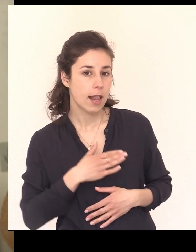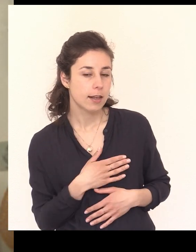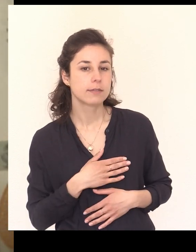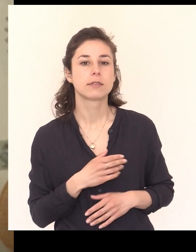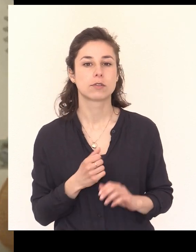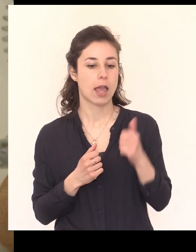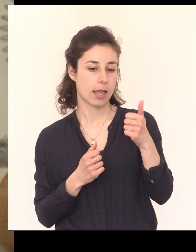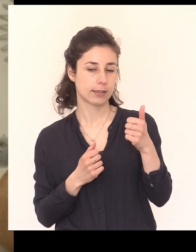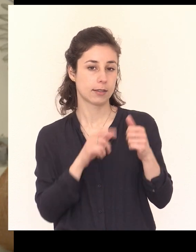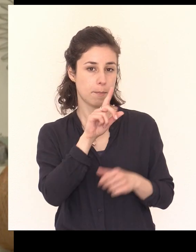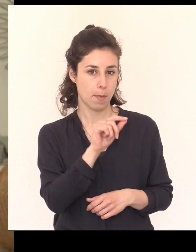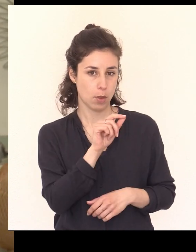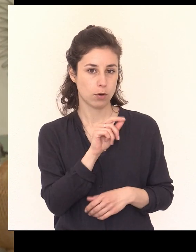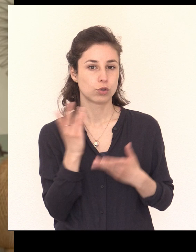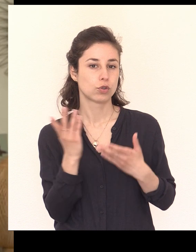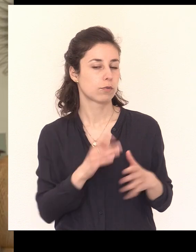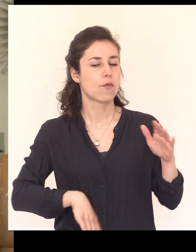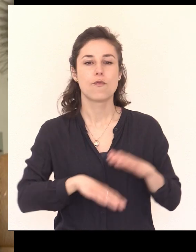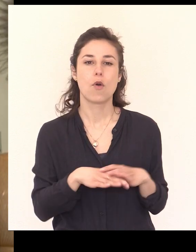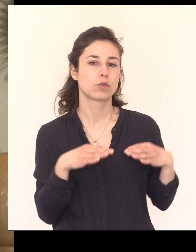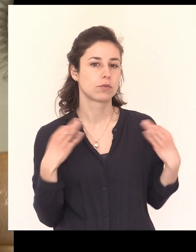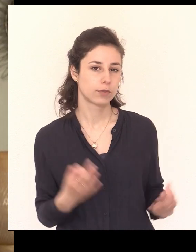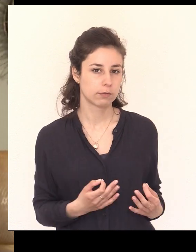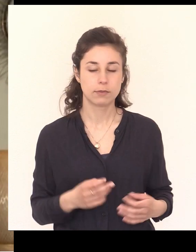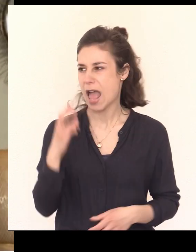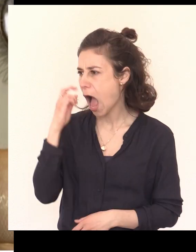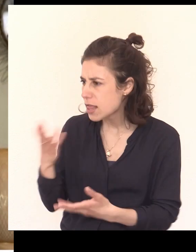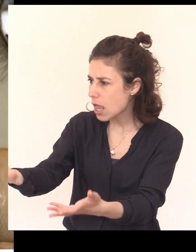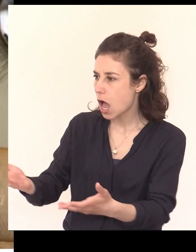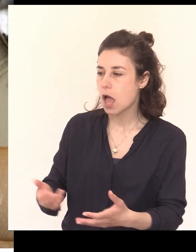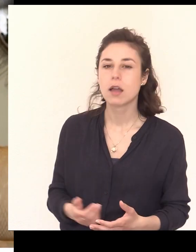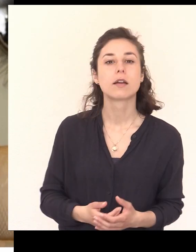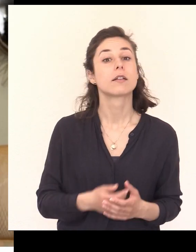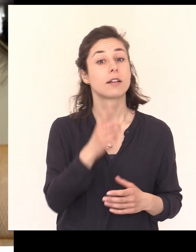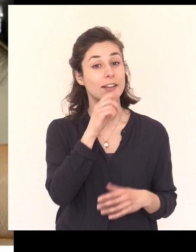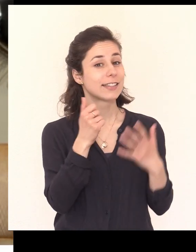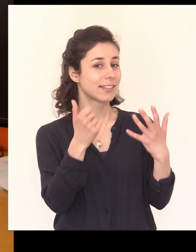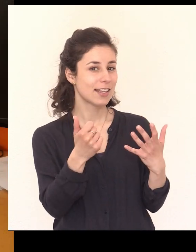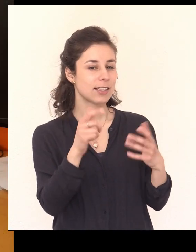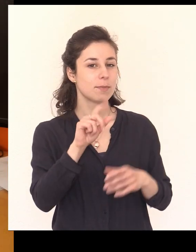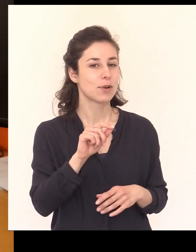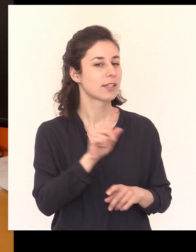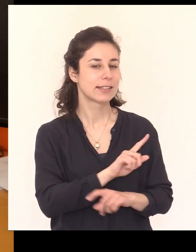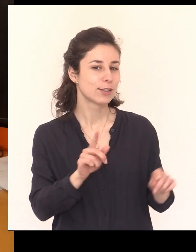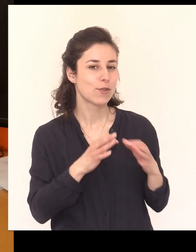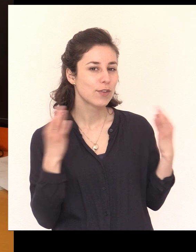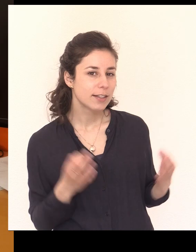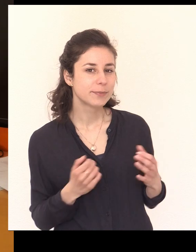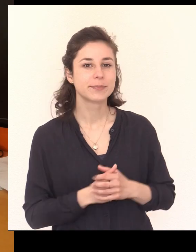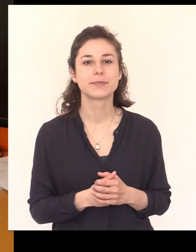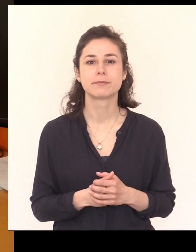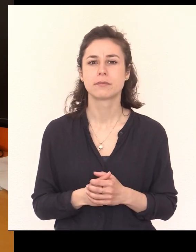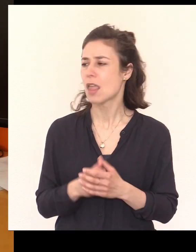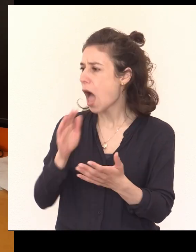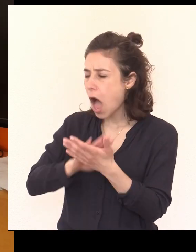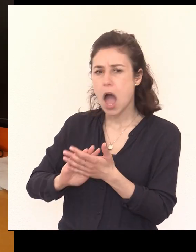Sie uns zum Beispiel eine 1, wenn Sie mit unserem Service voll und ganz zufrieden sind. Teilen Sie uns mit einer 6 mit, wenn Sie unzufrieden sind. Der